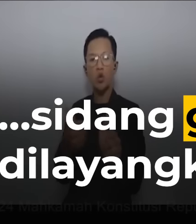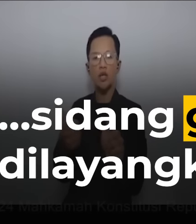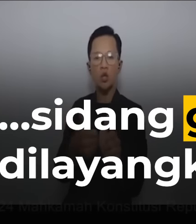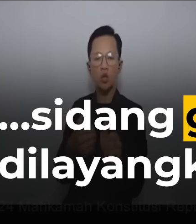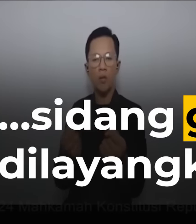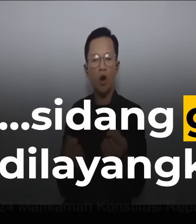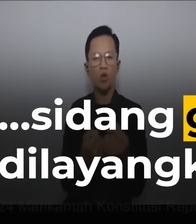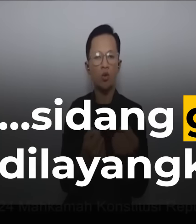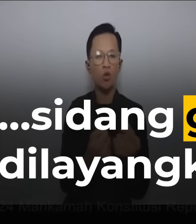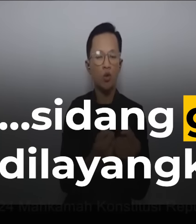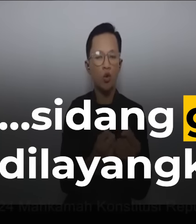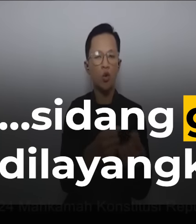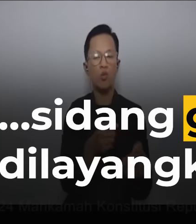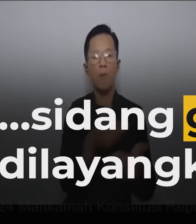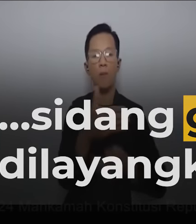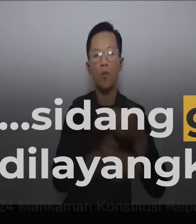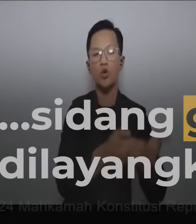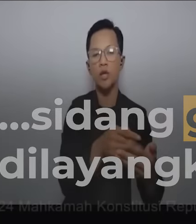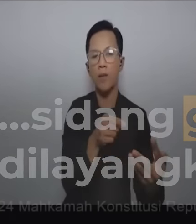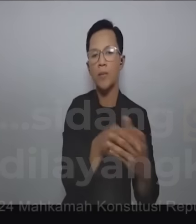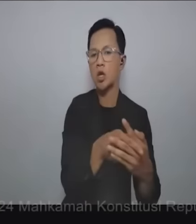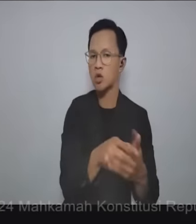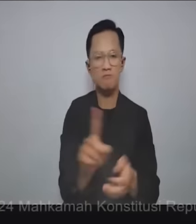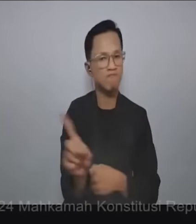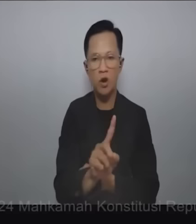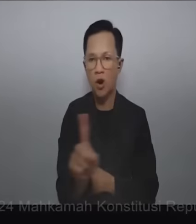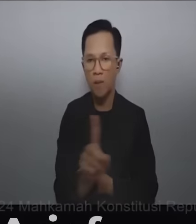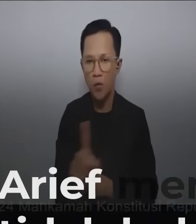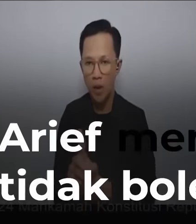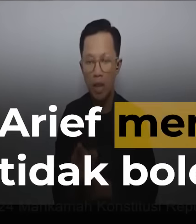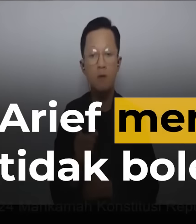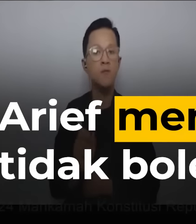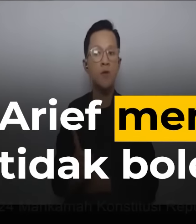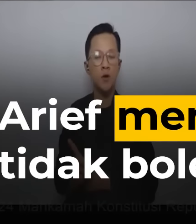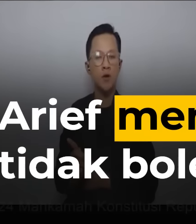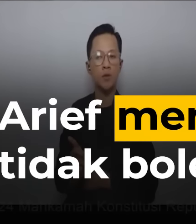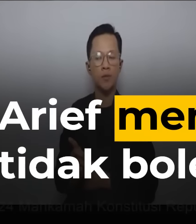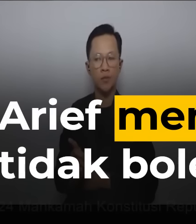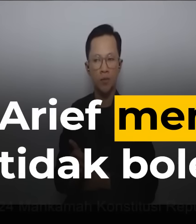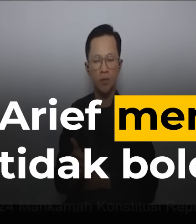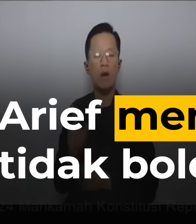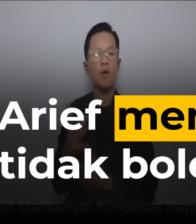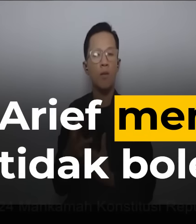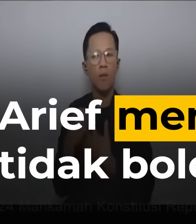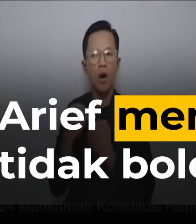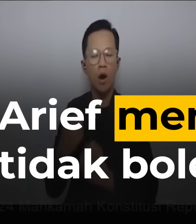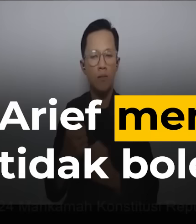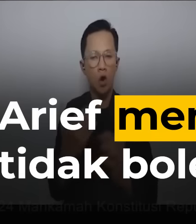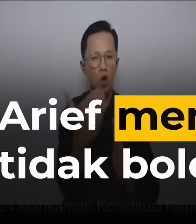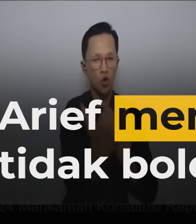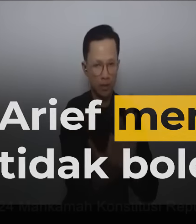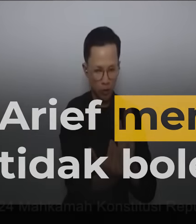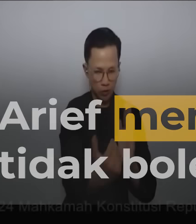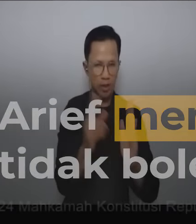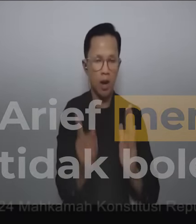proses pemilu tahun 2024 sebab Ia dibatasi oleh paham konstitusionalisme dan dipagari oleh